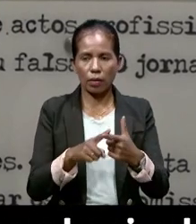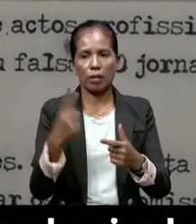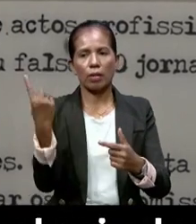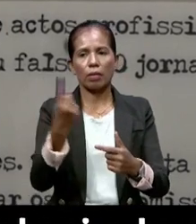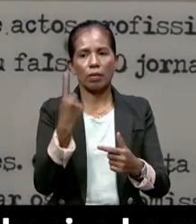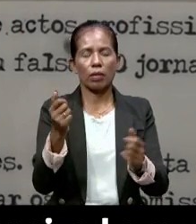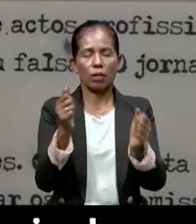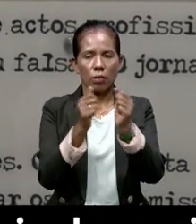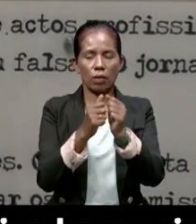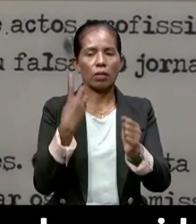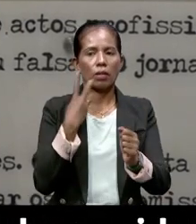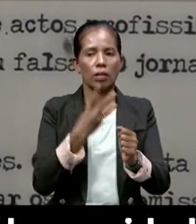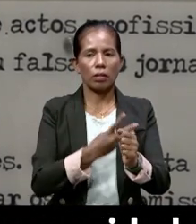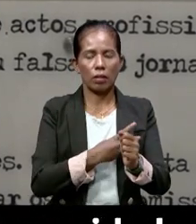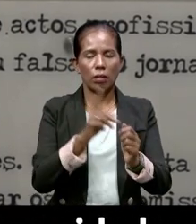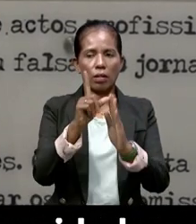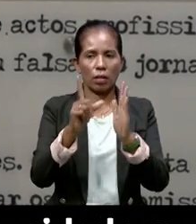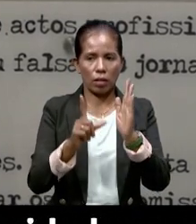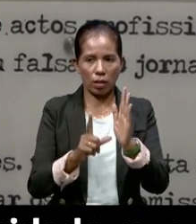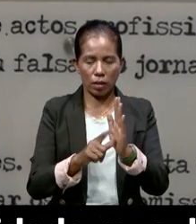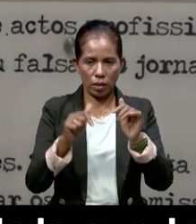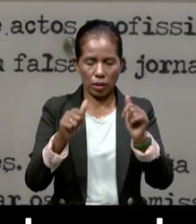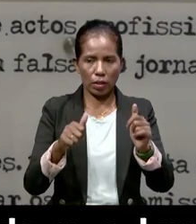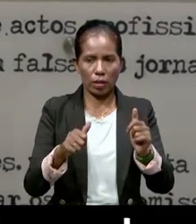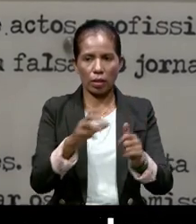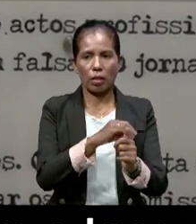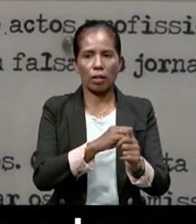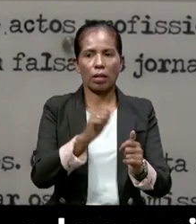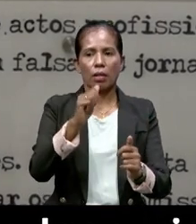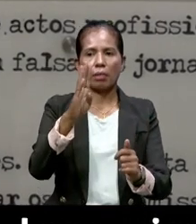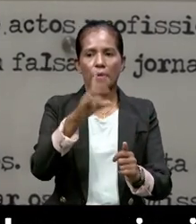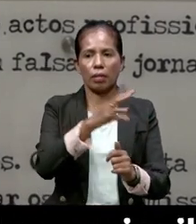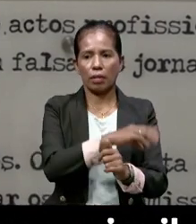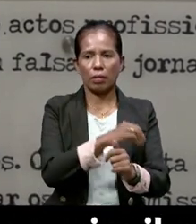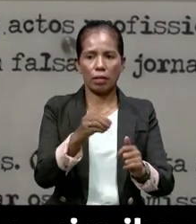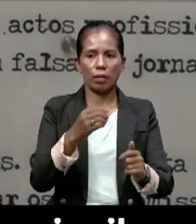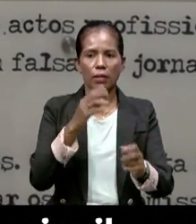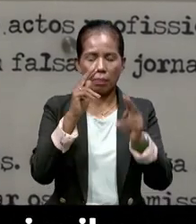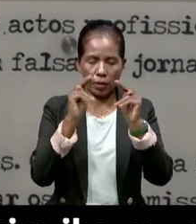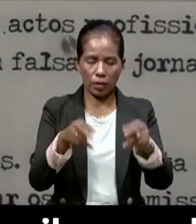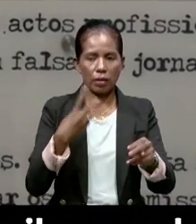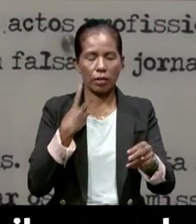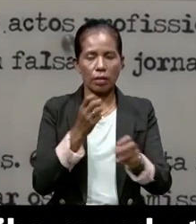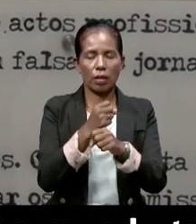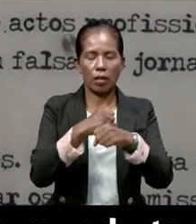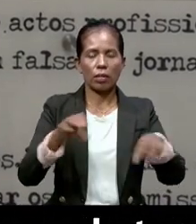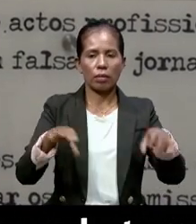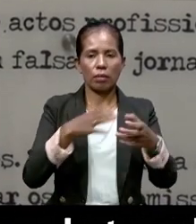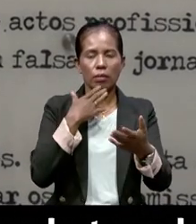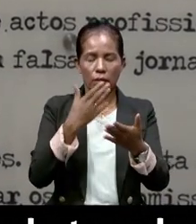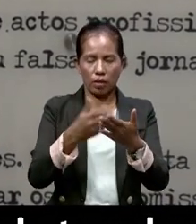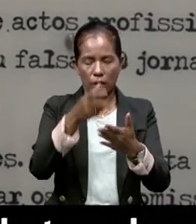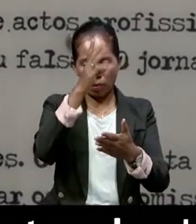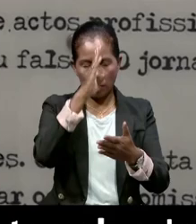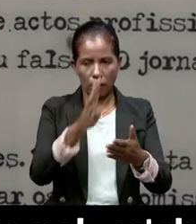nafating ho itanya dutrina irakne kata hablu minallah no hablu minanas persisa ita lo relasaun dia ko itena ini maromak